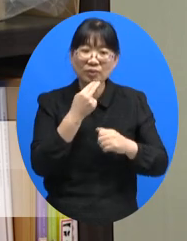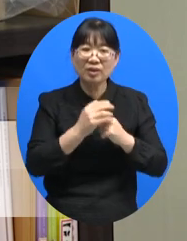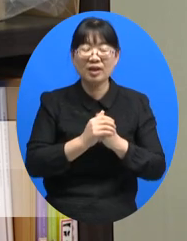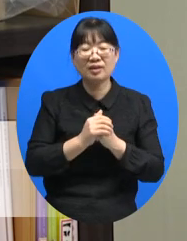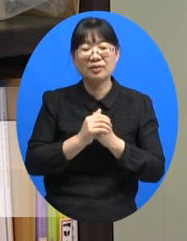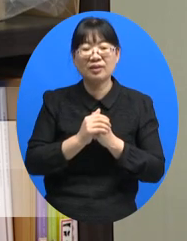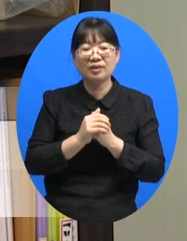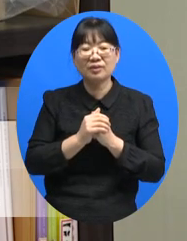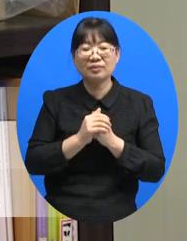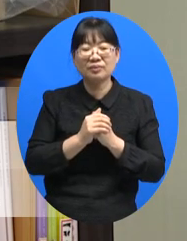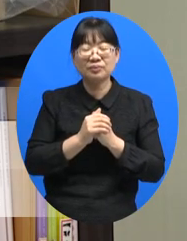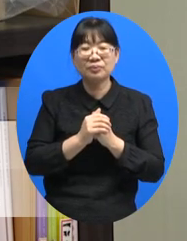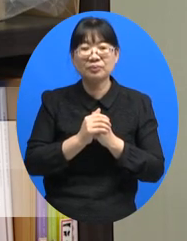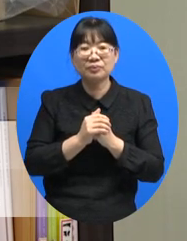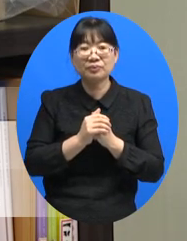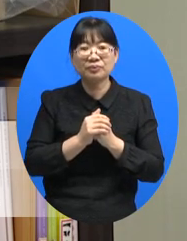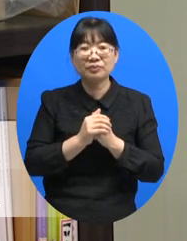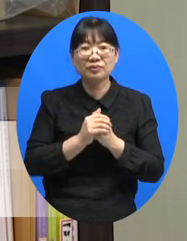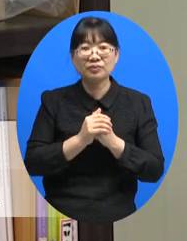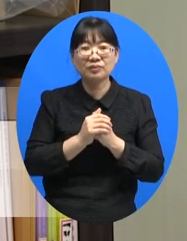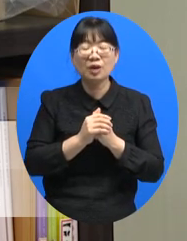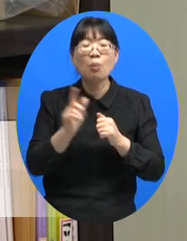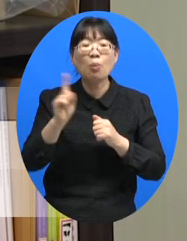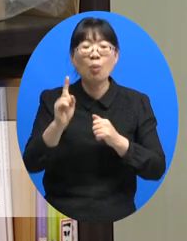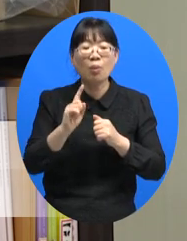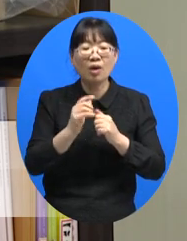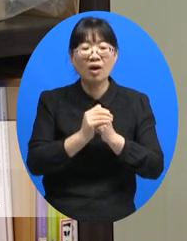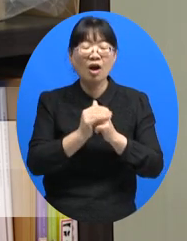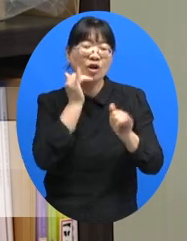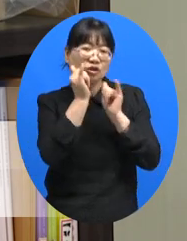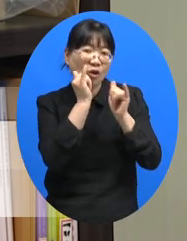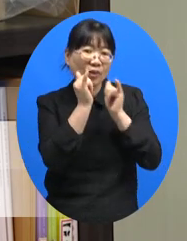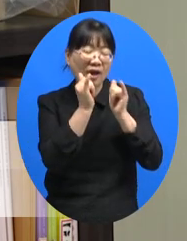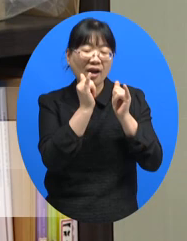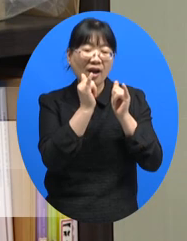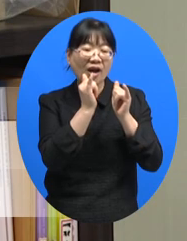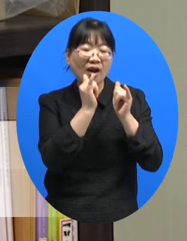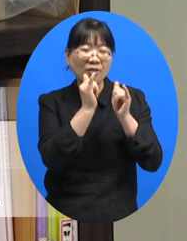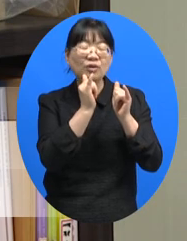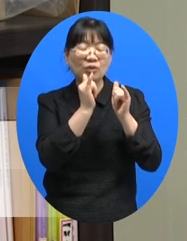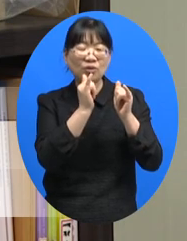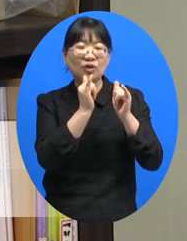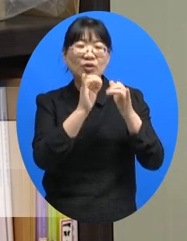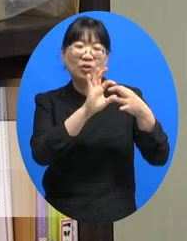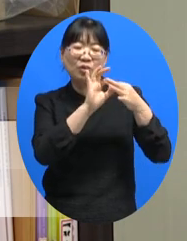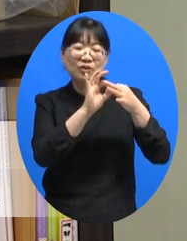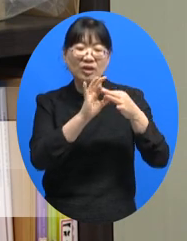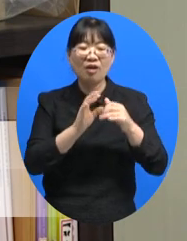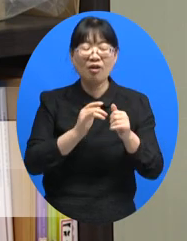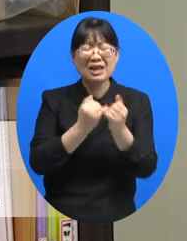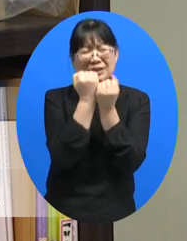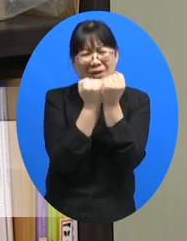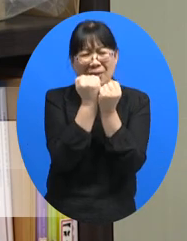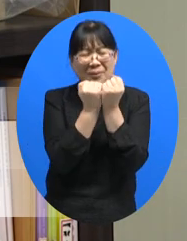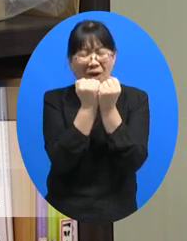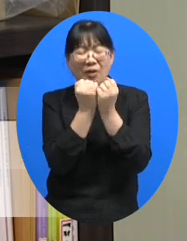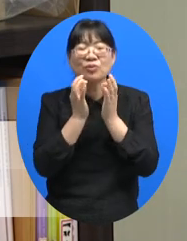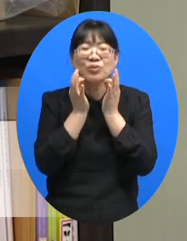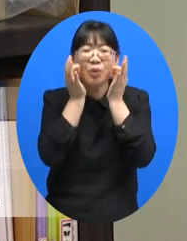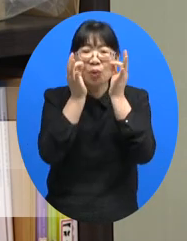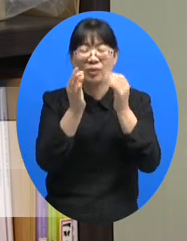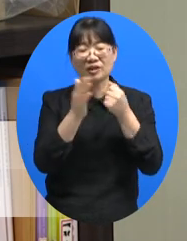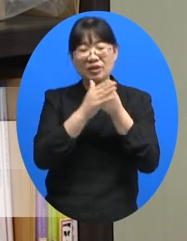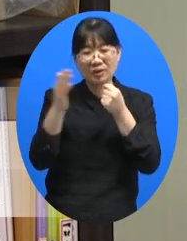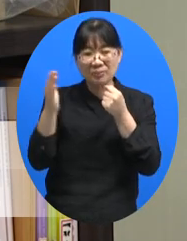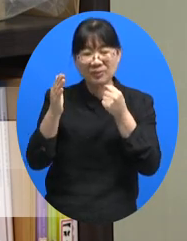우리 화면이라든가 이런 거, 그다음에 그 전화라든가 이런 거를 통해 가지고 상대방한테 꾸준하게 우리 거에 대한 설명을